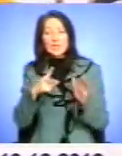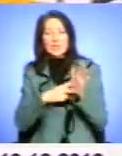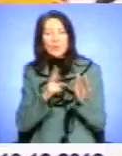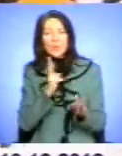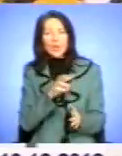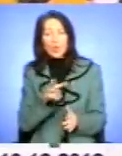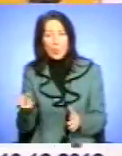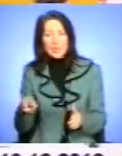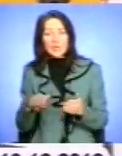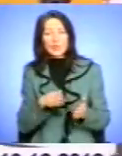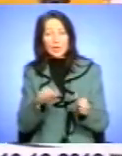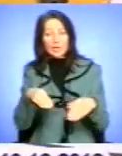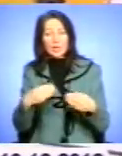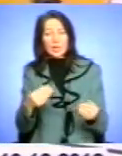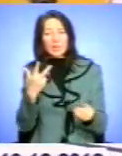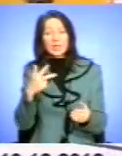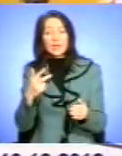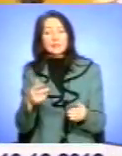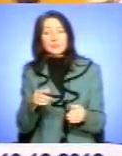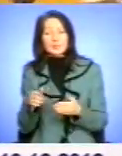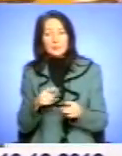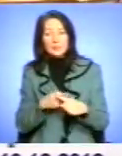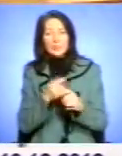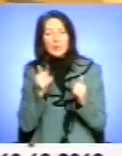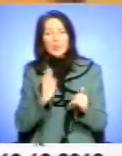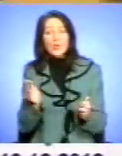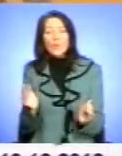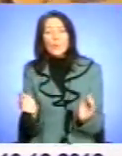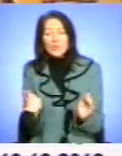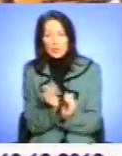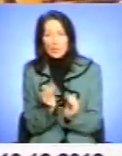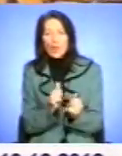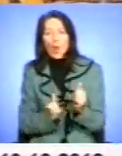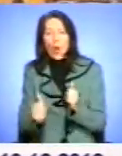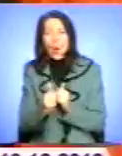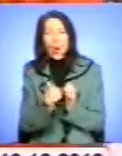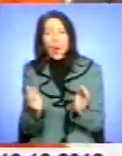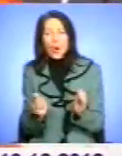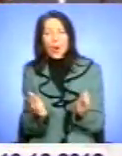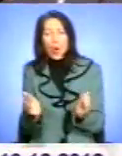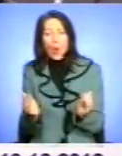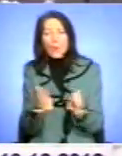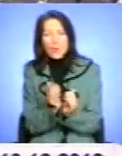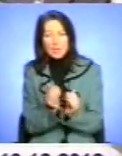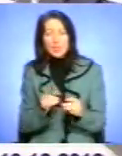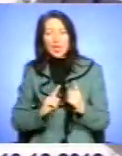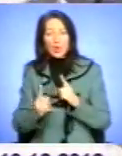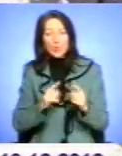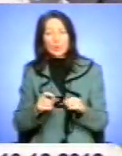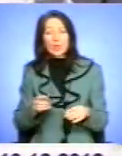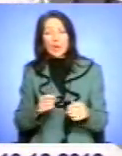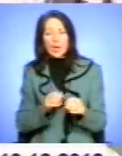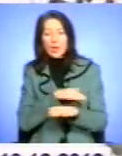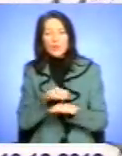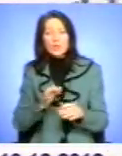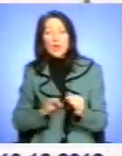підвищеної прохідності. Сьогодні частково був обмежений рух транспорту по об'їзній трасі навколо Тернополя і автодорозі державного значення